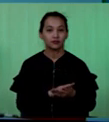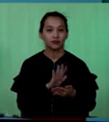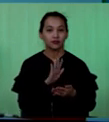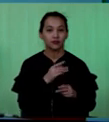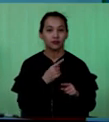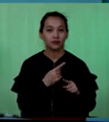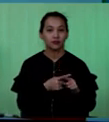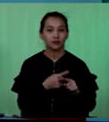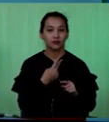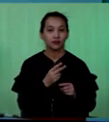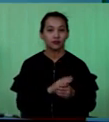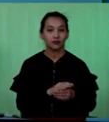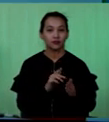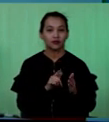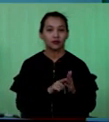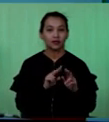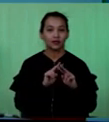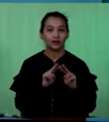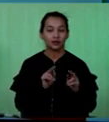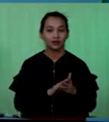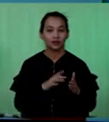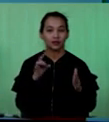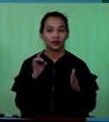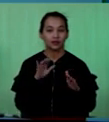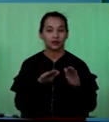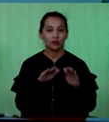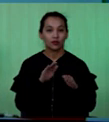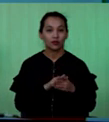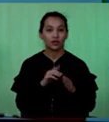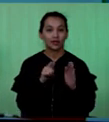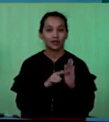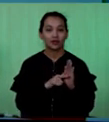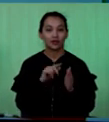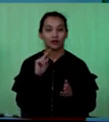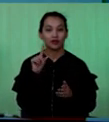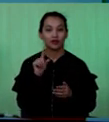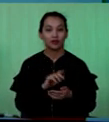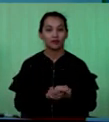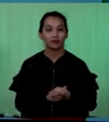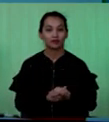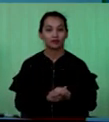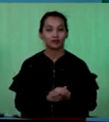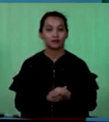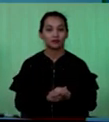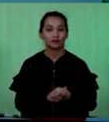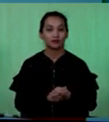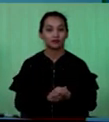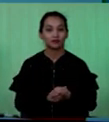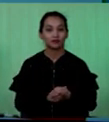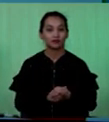2 ning yig'indisi 7 ga teng. Demak, tarvuz 7 kilogram.